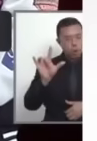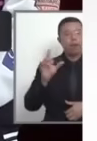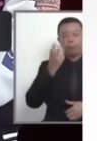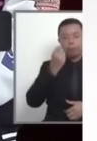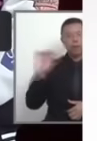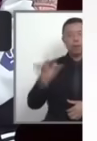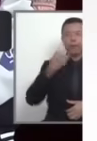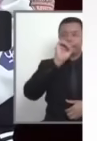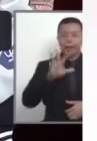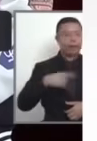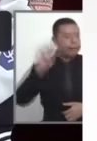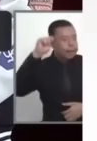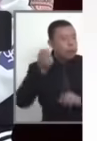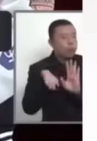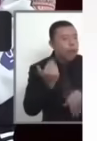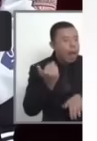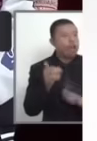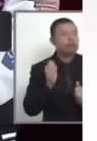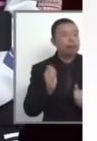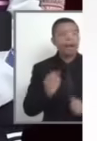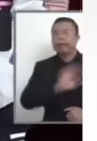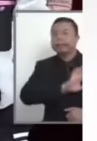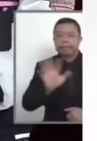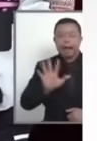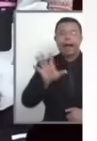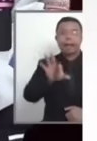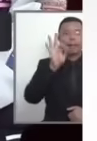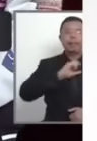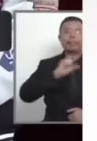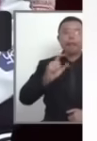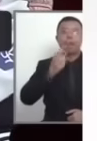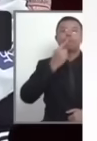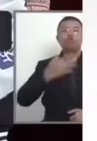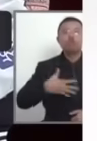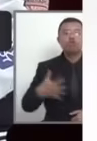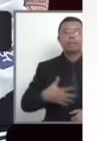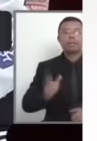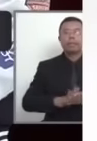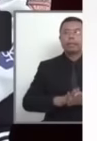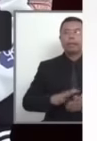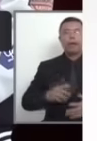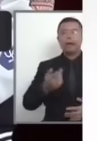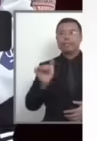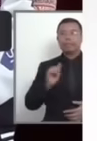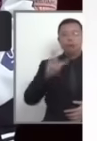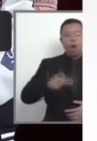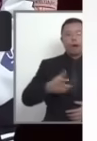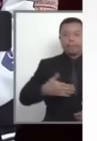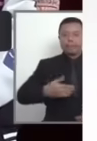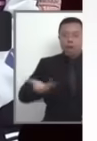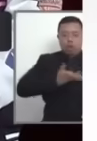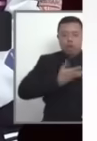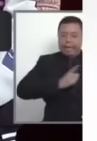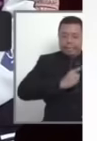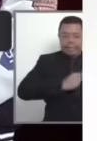yang dia sampaikan ini pernah juga diucapkan oleh Pak Jokowi ketika di dalam kampanye